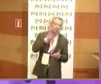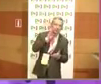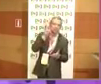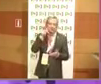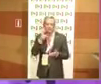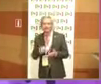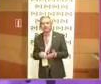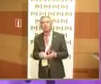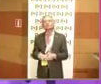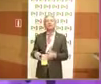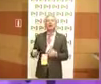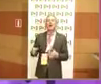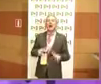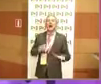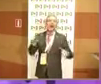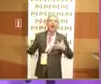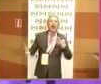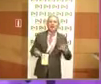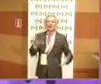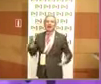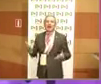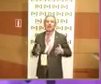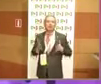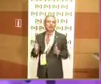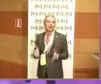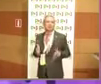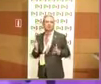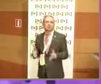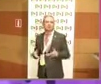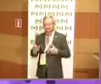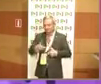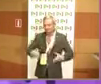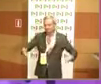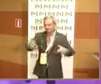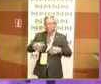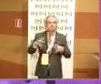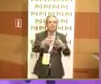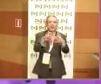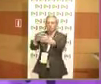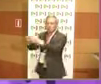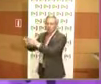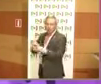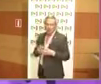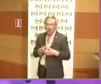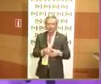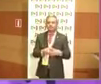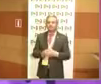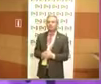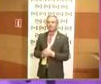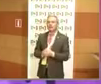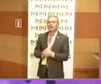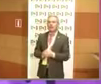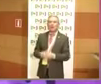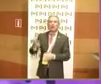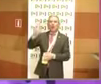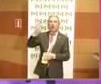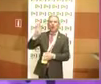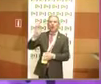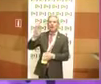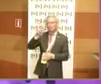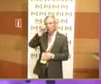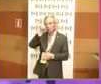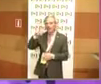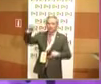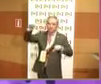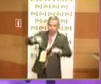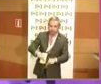queste settimane hanno animato con passione i congressi dei circoli. La sconfitta del 4 marzo